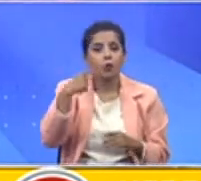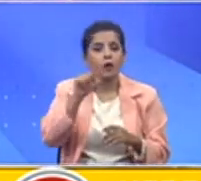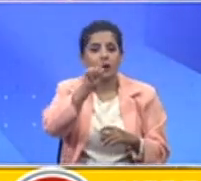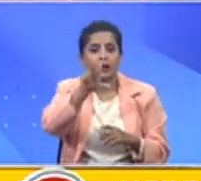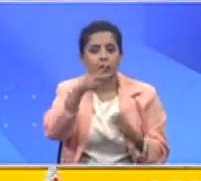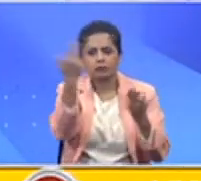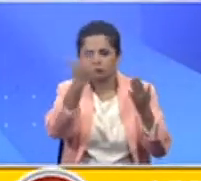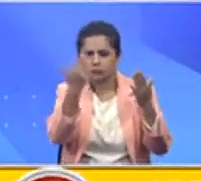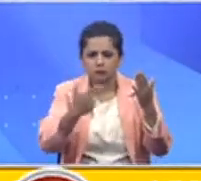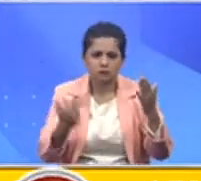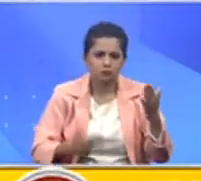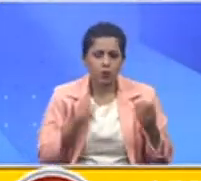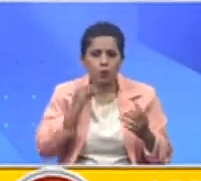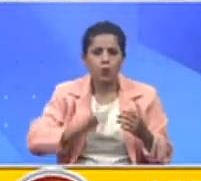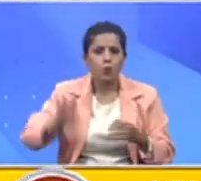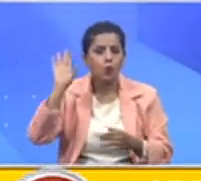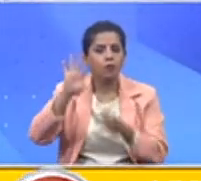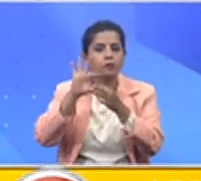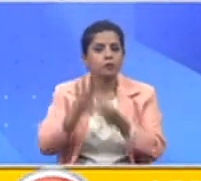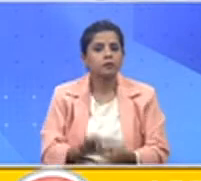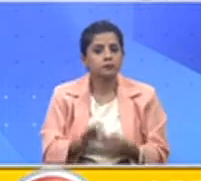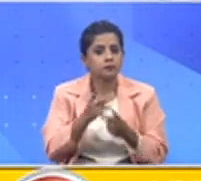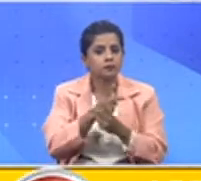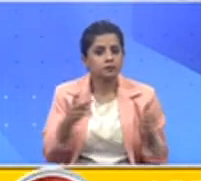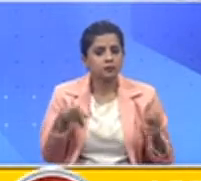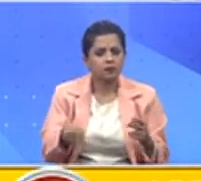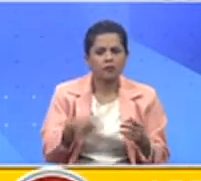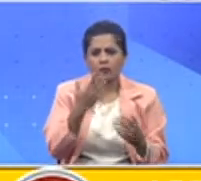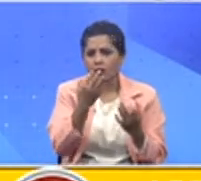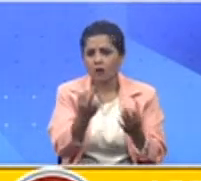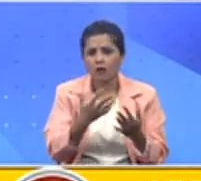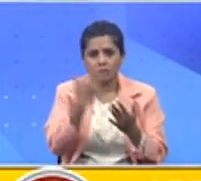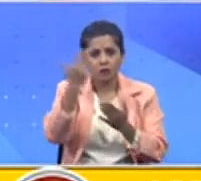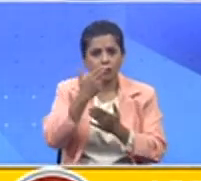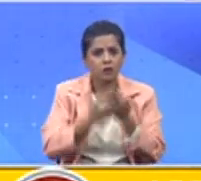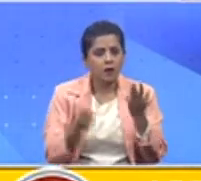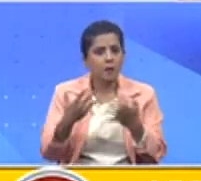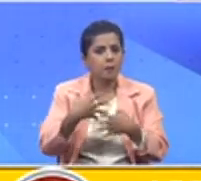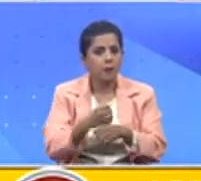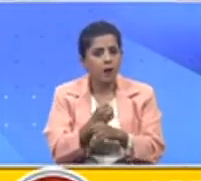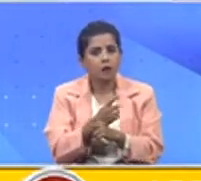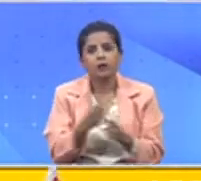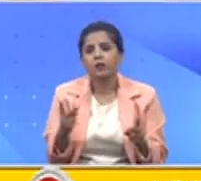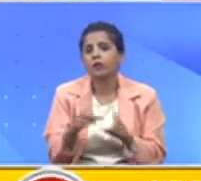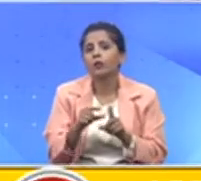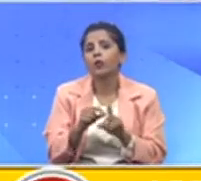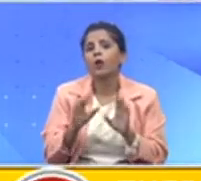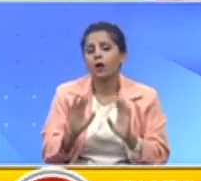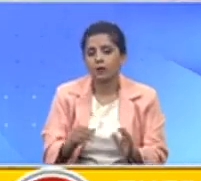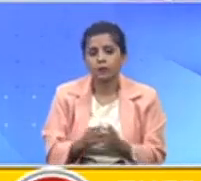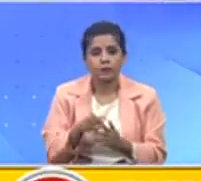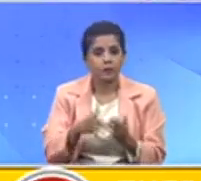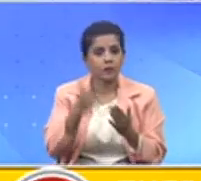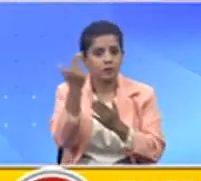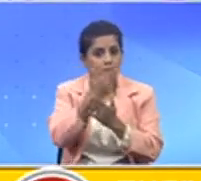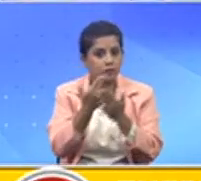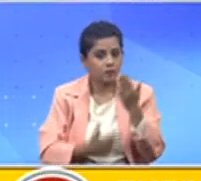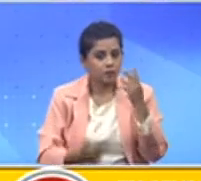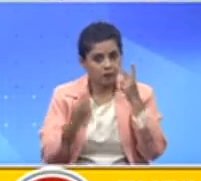पुरानवपर आधारित आकरसक चित्रकथाएं बना रहे हैं यह चित्र,